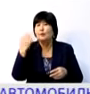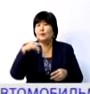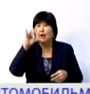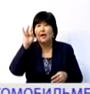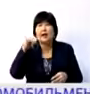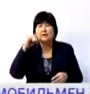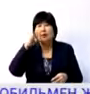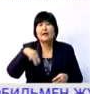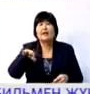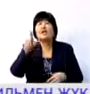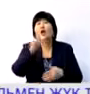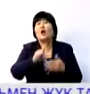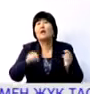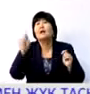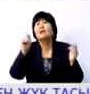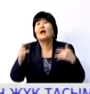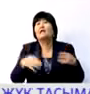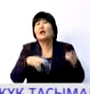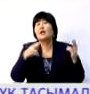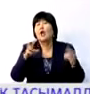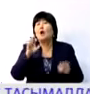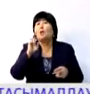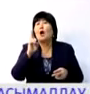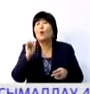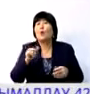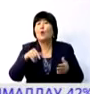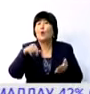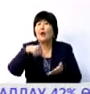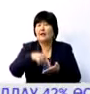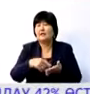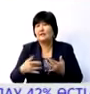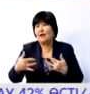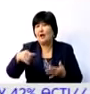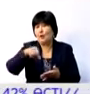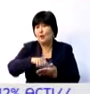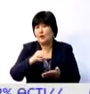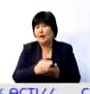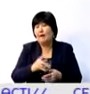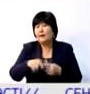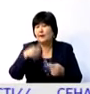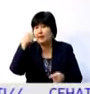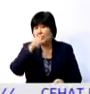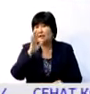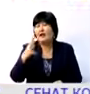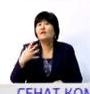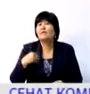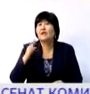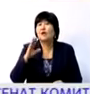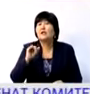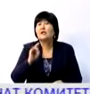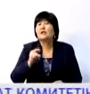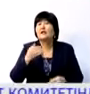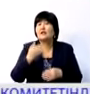Әзірбайжан елінде өткен поэзия фестиваліне барып, Баку қаласында өнер көрсетіп қайтқанда, ал келер жылы Францияда өтетін жыр